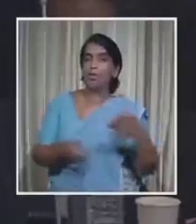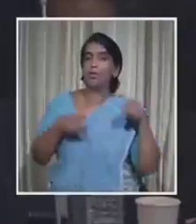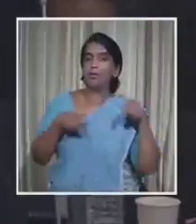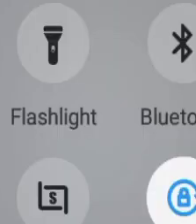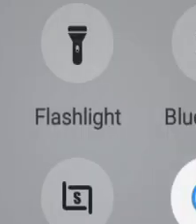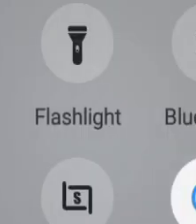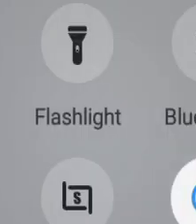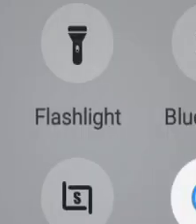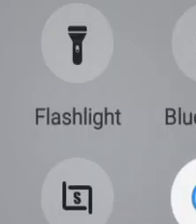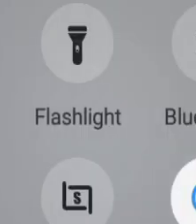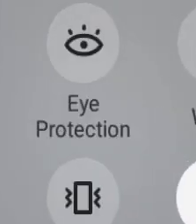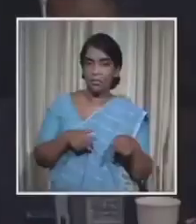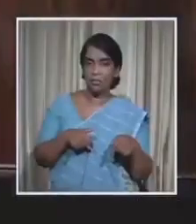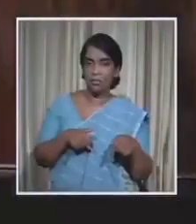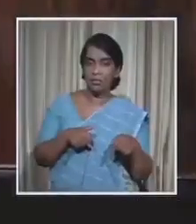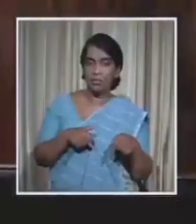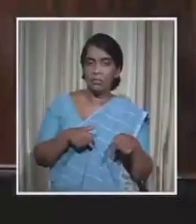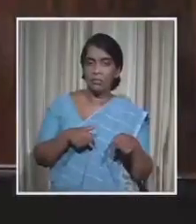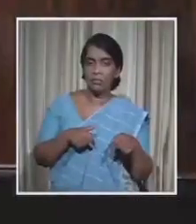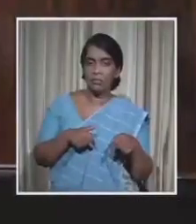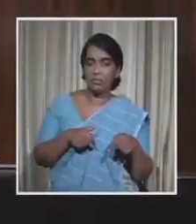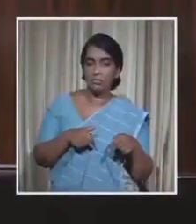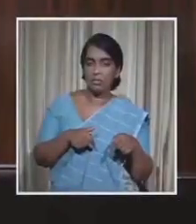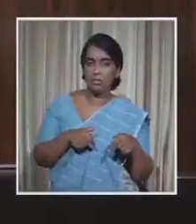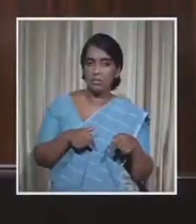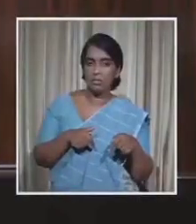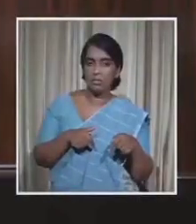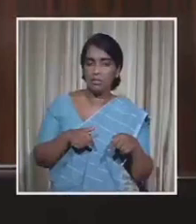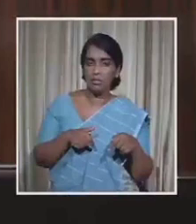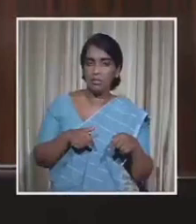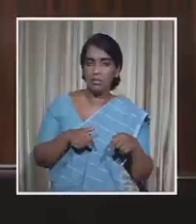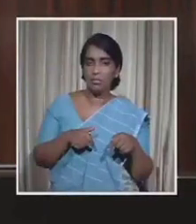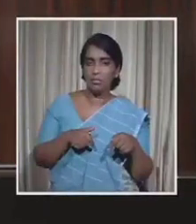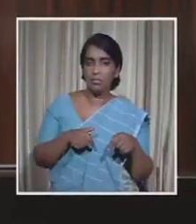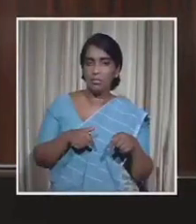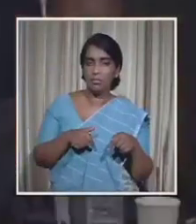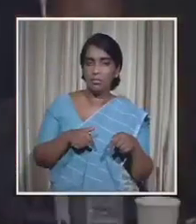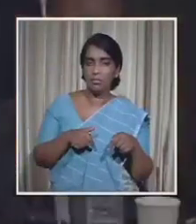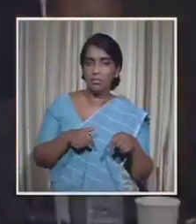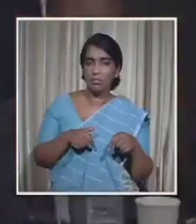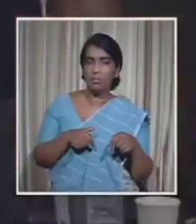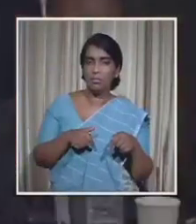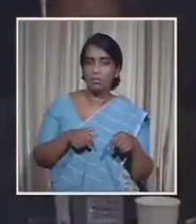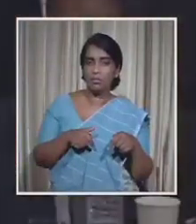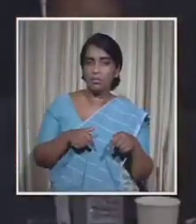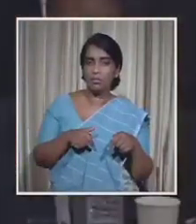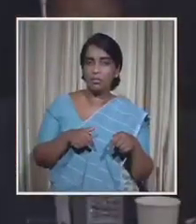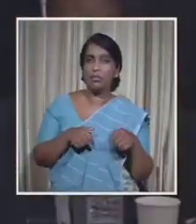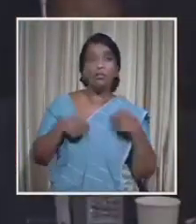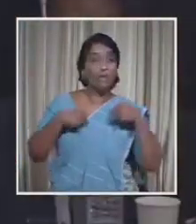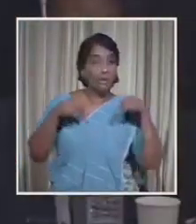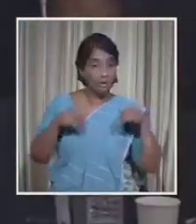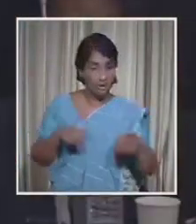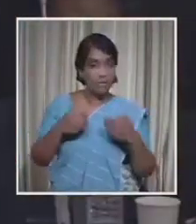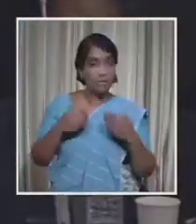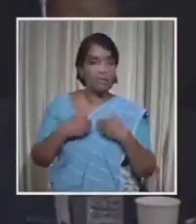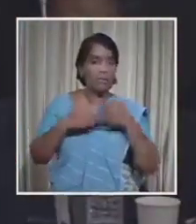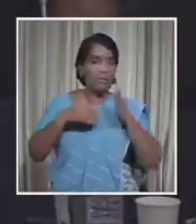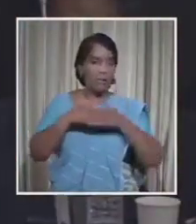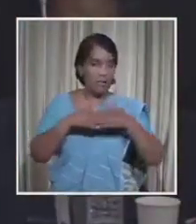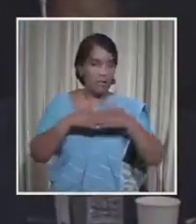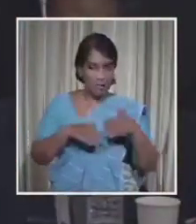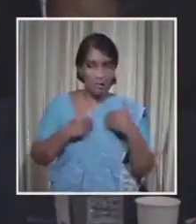அவர், கோட்டா கோ ஹோம் என்ற ஸ்லோகத்தை மாத்திரம் கூறுவதால் எதனையும் சாதிக்க முடியாது. எனவே அவரை